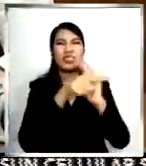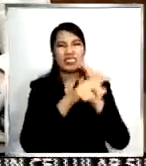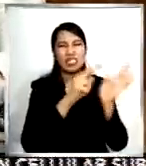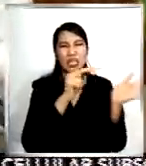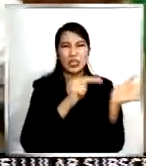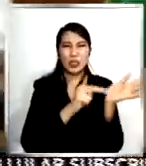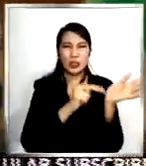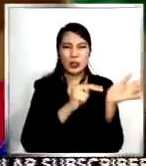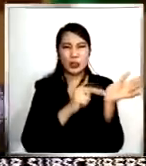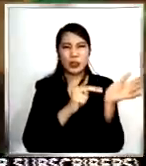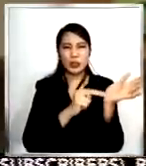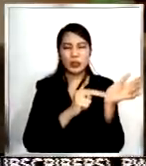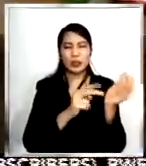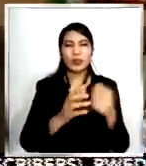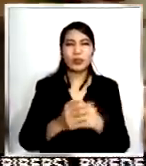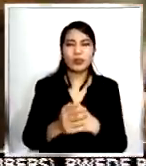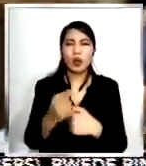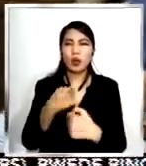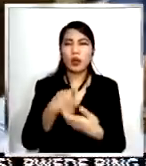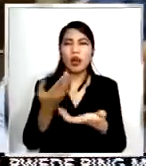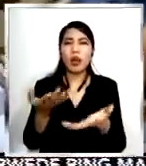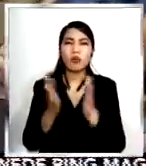Humihingi po ako ng paumanhin.